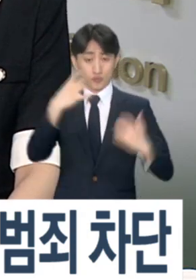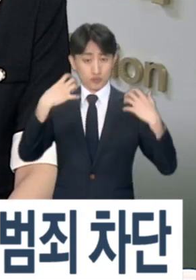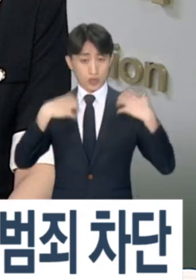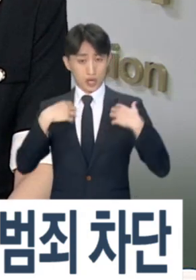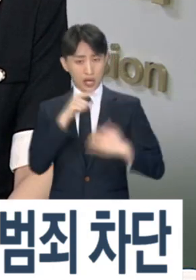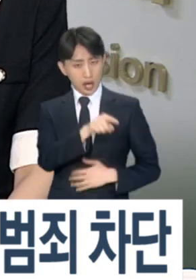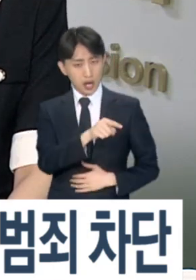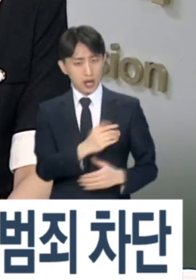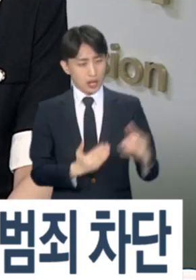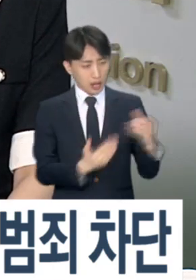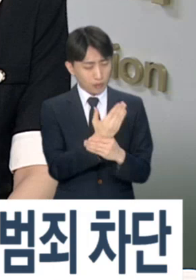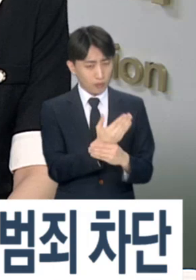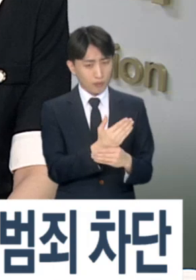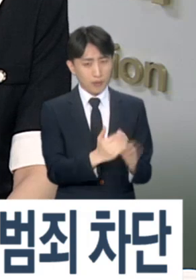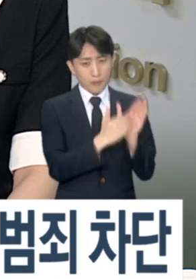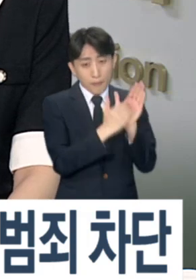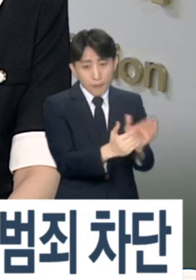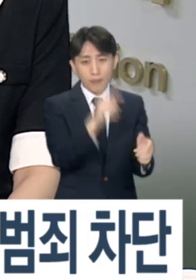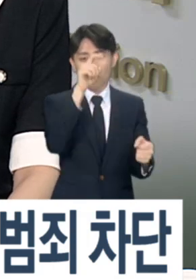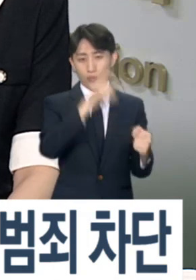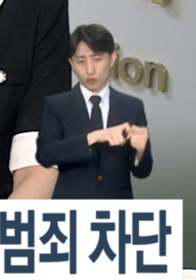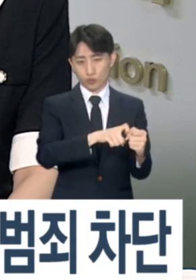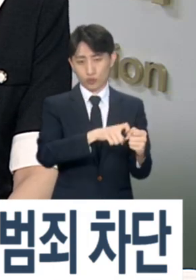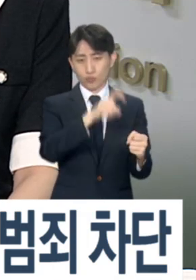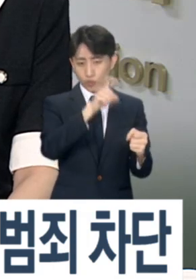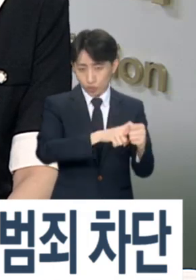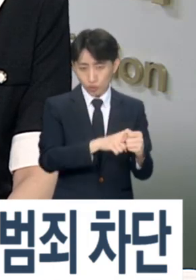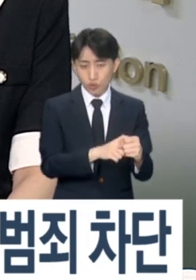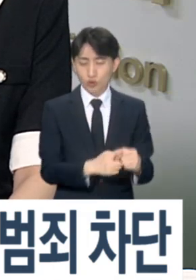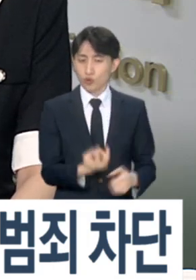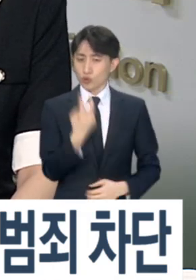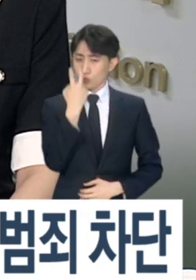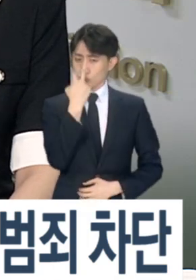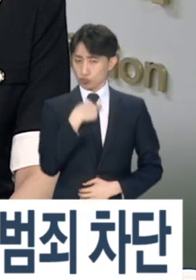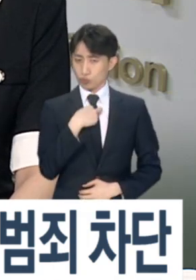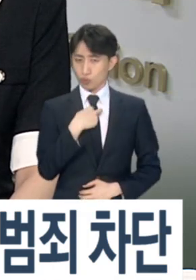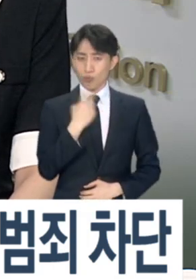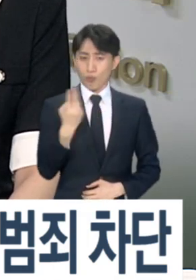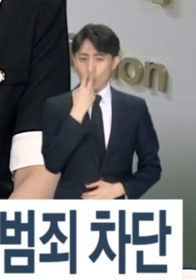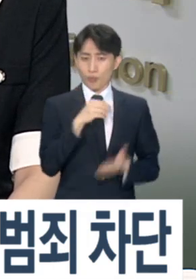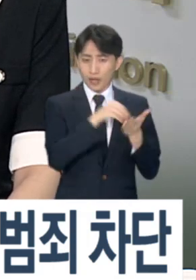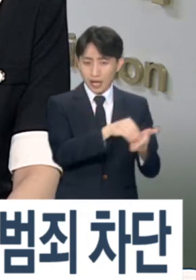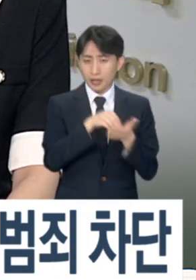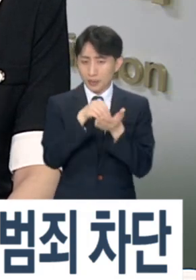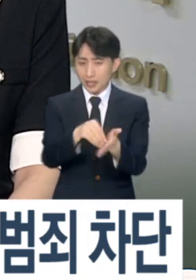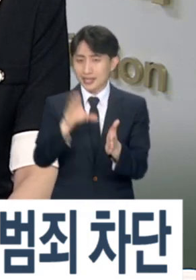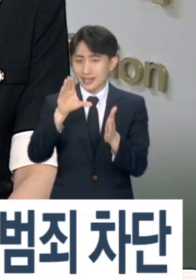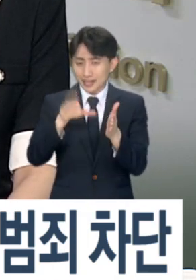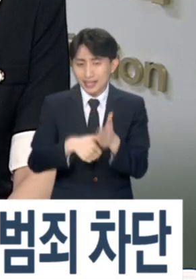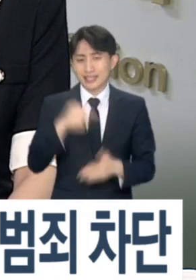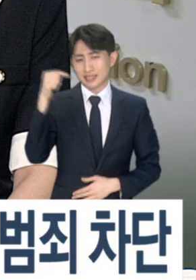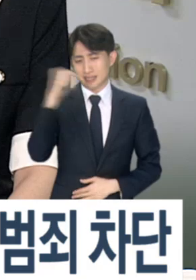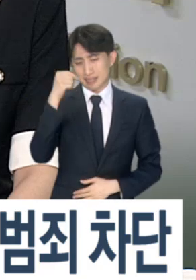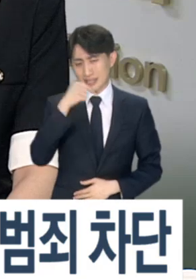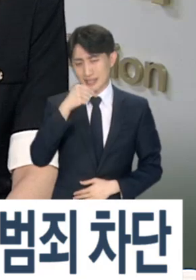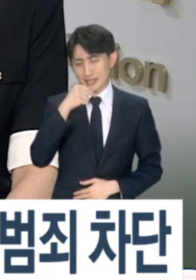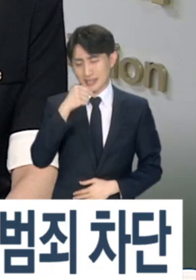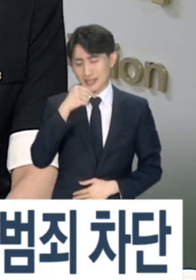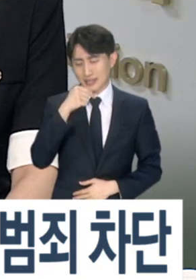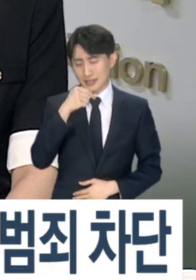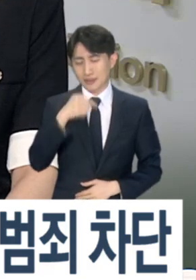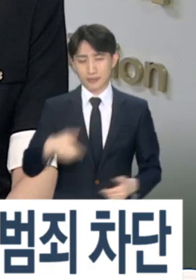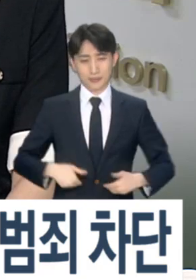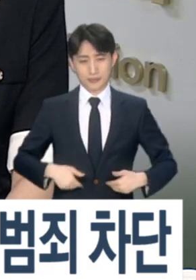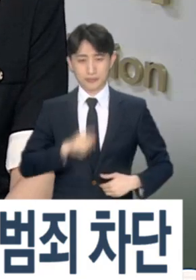논란을 원천 차단하기 위해 중복으로 고액 보험을 가입하는 경우 심사를 까다롭게 하는 지침을 마련했습니다. 박지훈